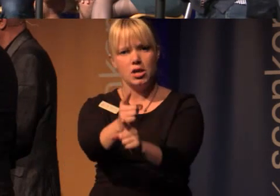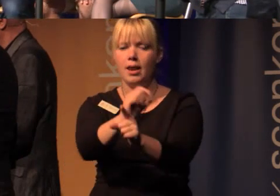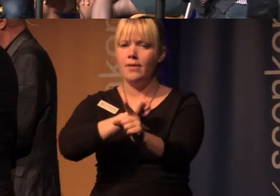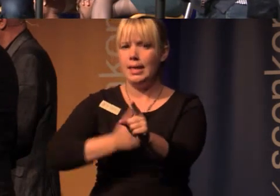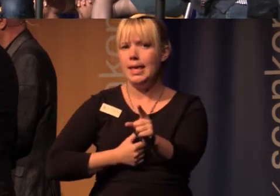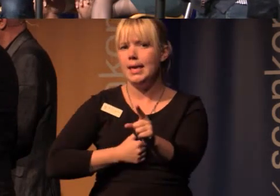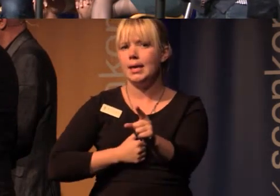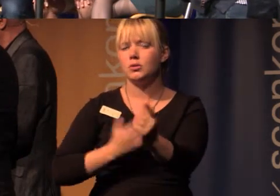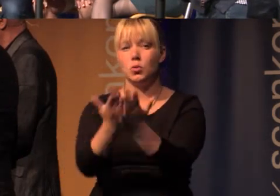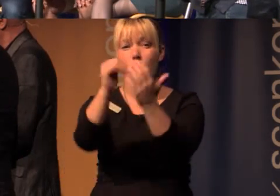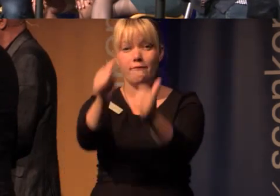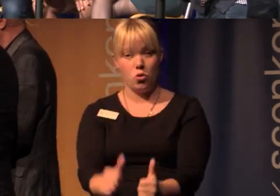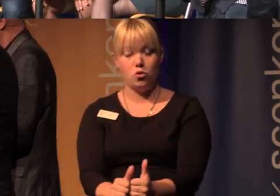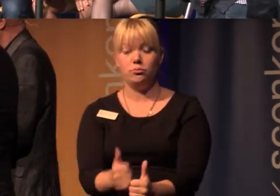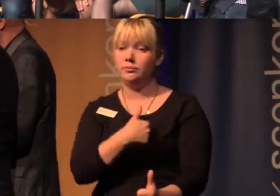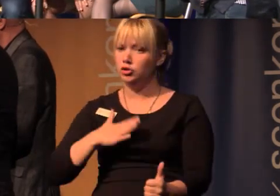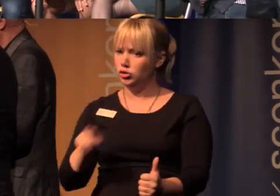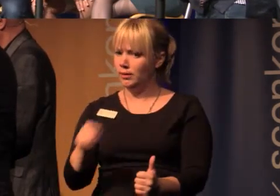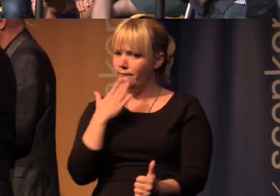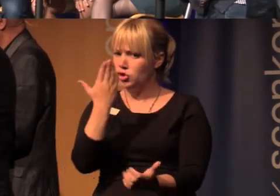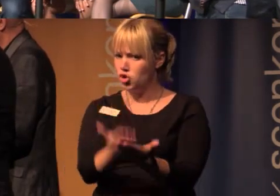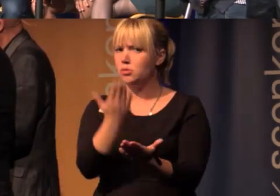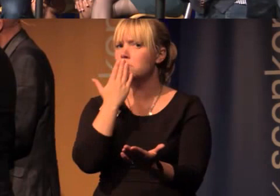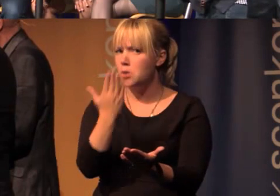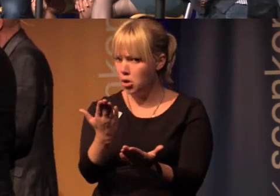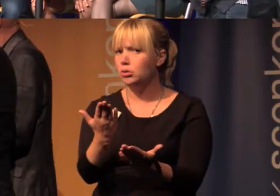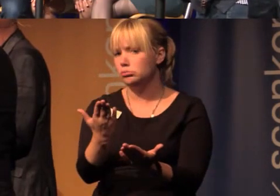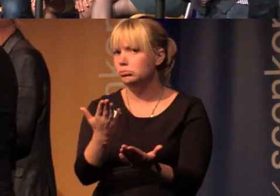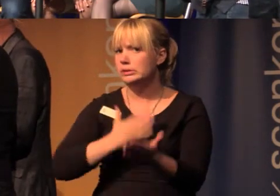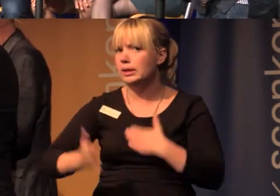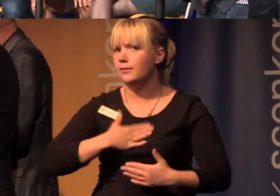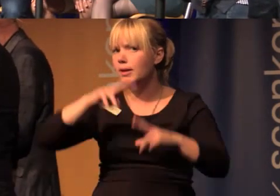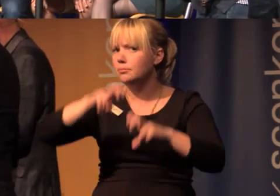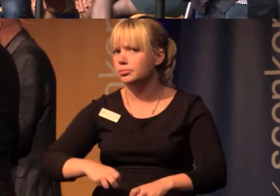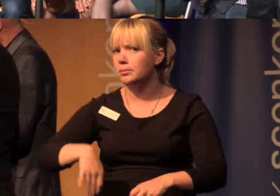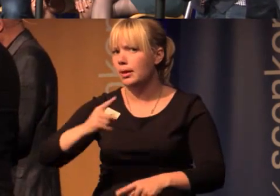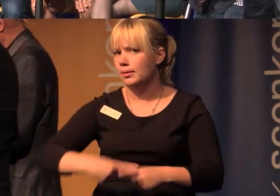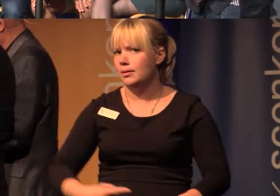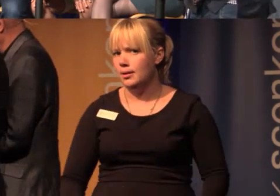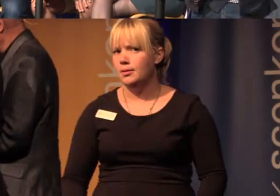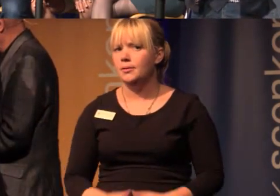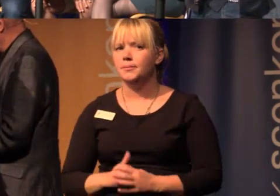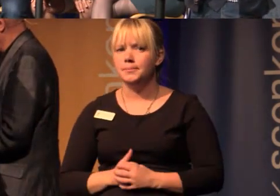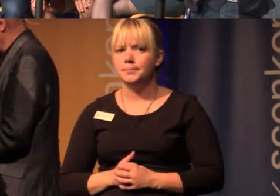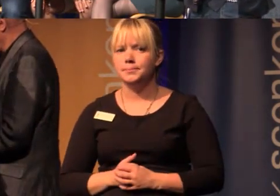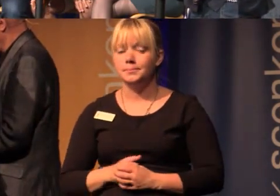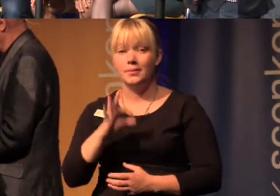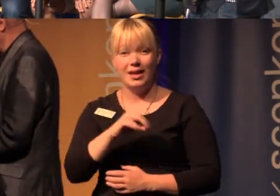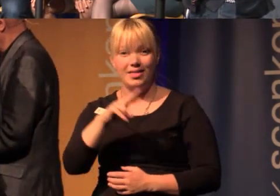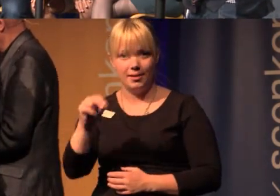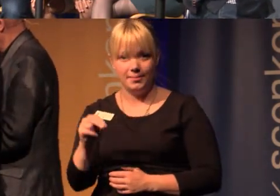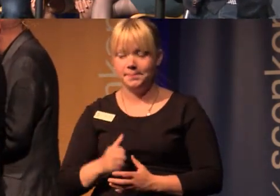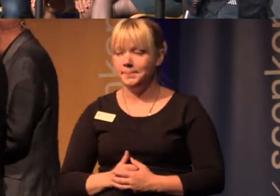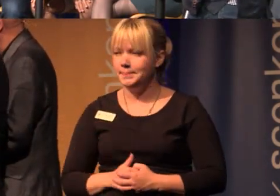vanliga skolan. Det är ett förslag som vi tycker är väldigt intressant att titta vidare på. Tack Hanna, sen Sara och